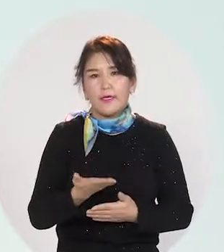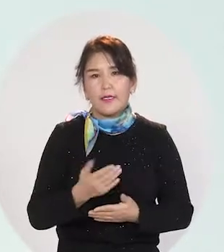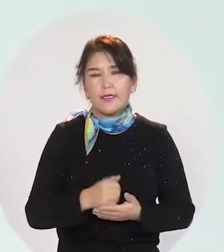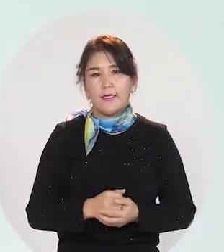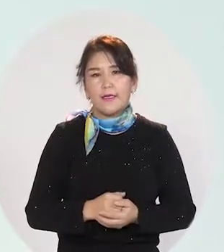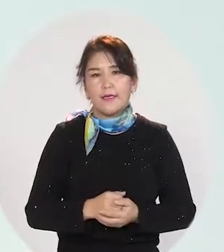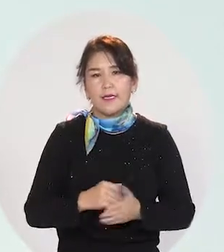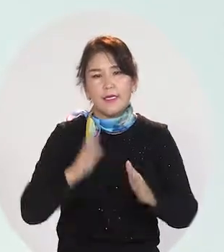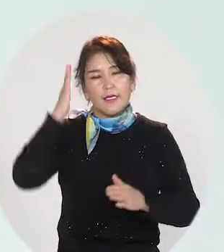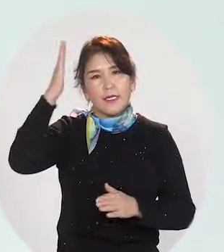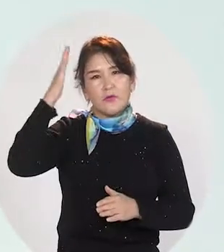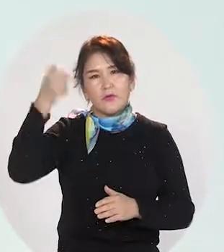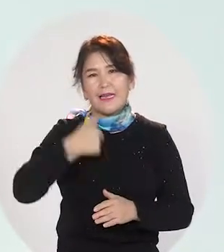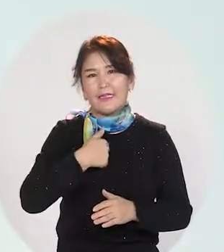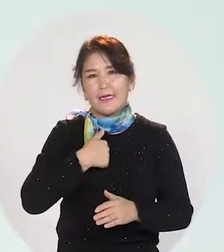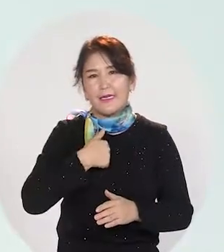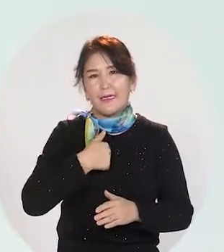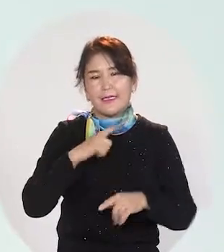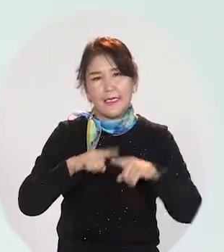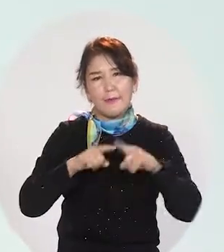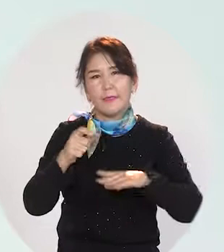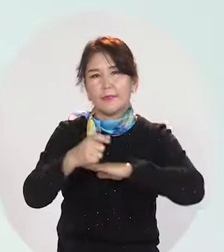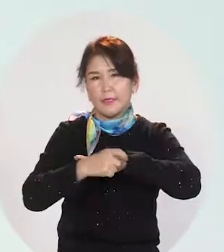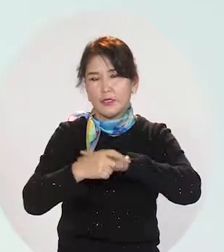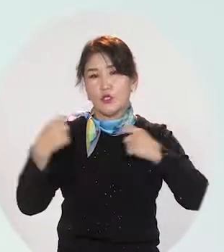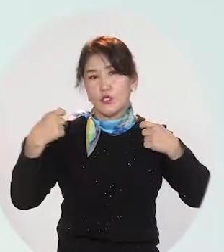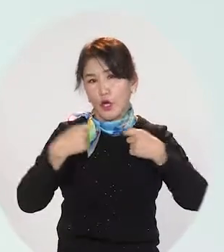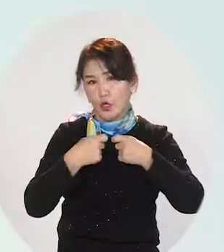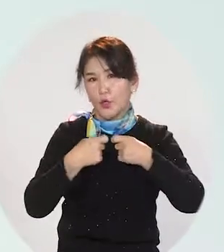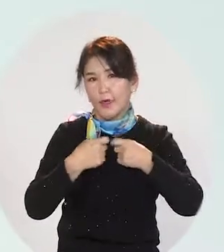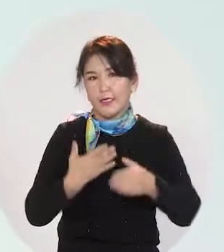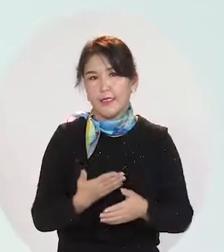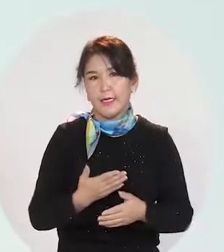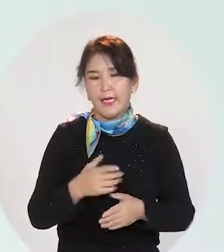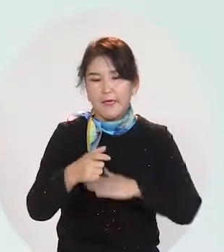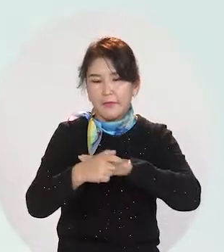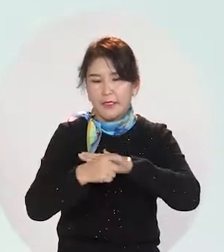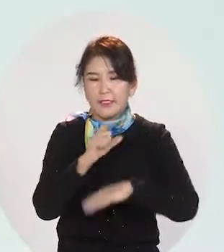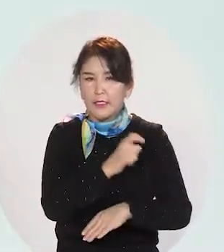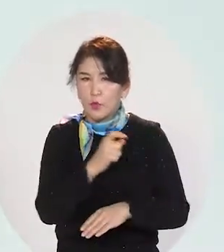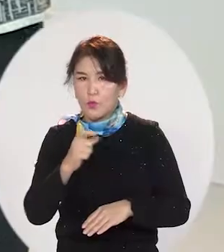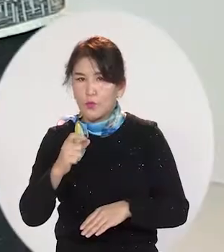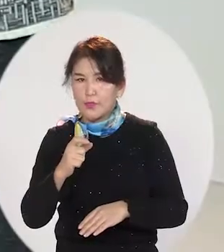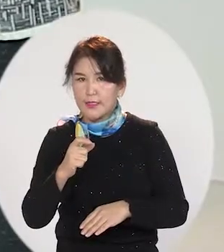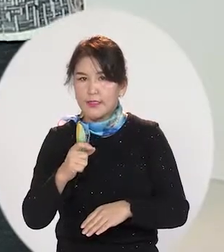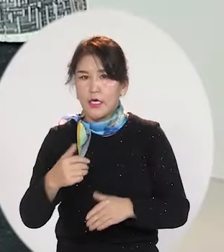гэдэг дээр одоо гадны эцэг их юм болон мэрэгжлийн дэмжлэг тусалцааг авах шаардлага тулгардаг.